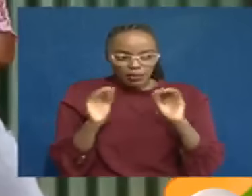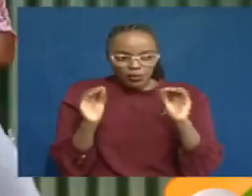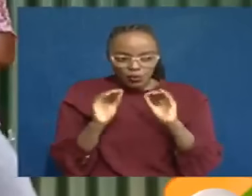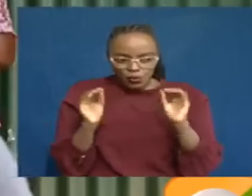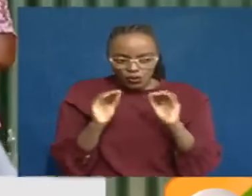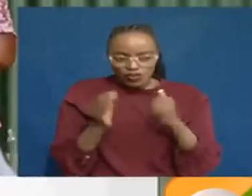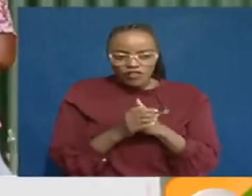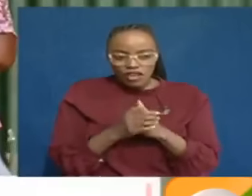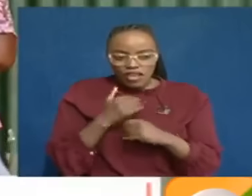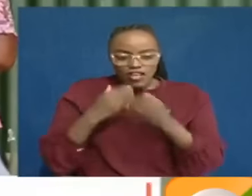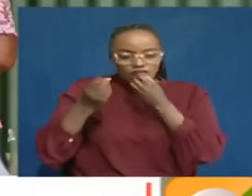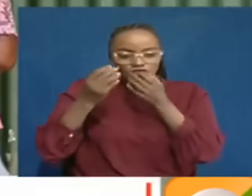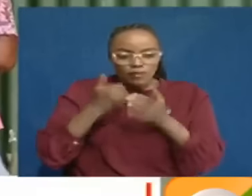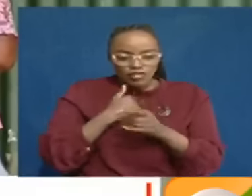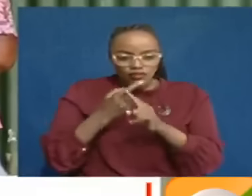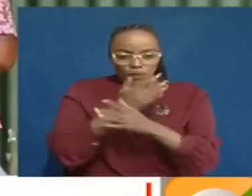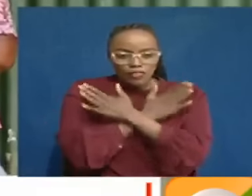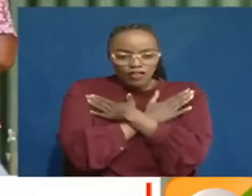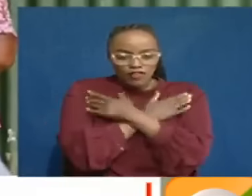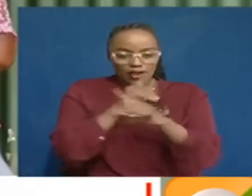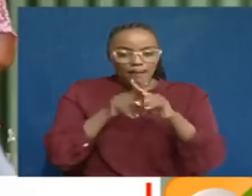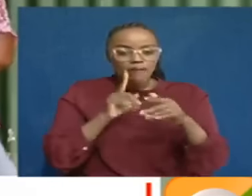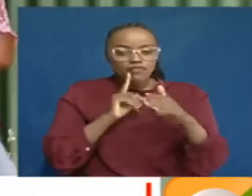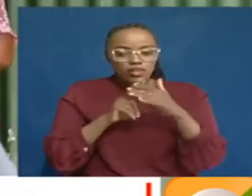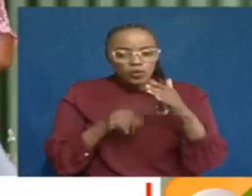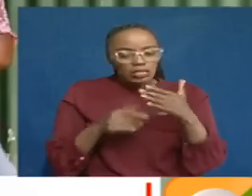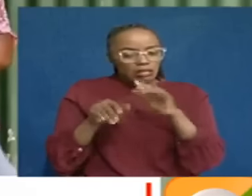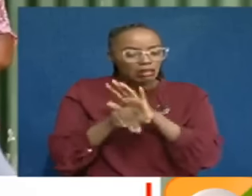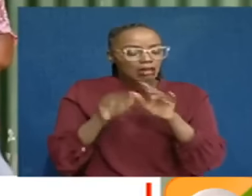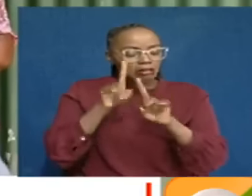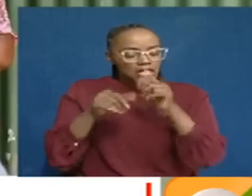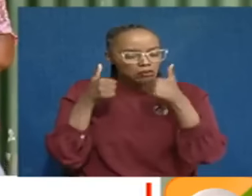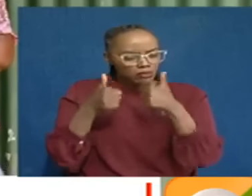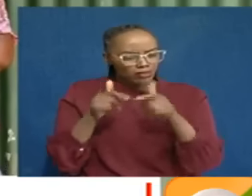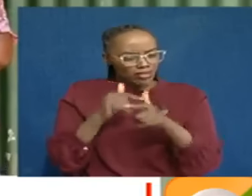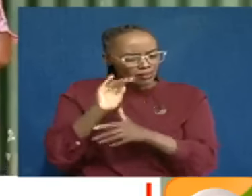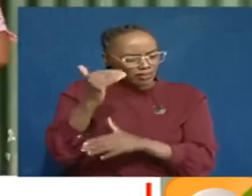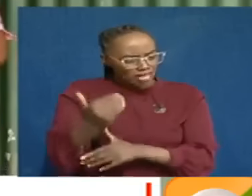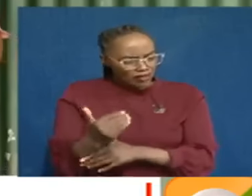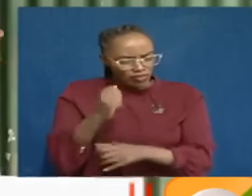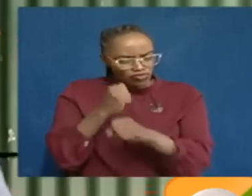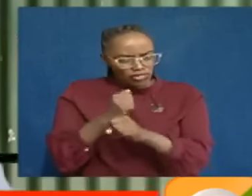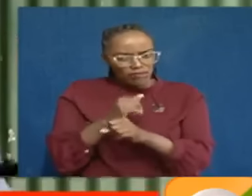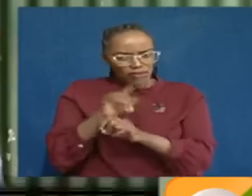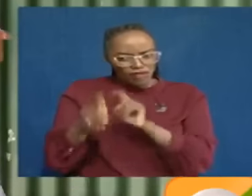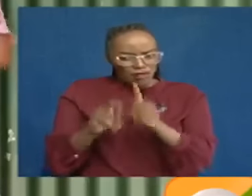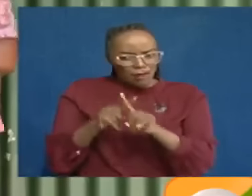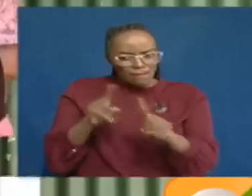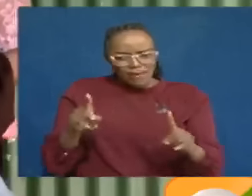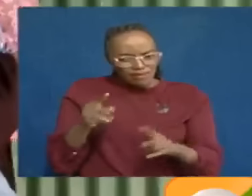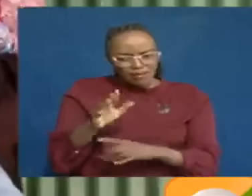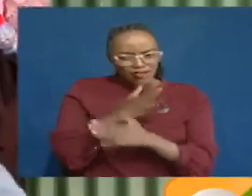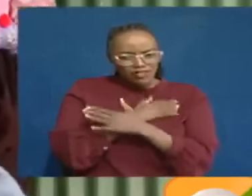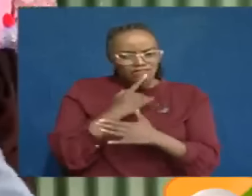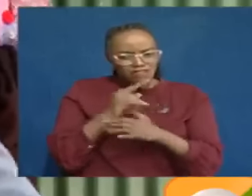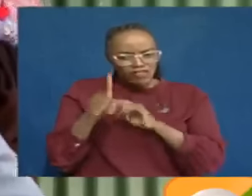And I had information from a friend that aliniambia mtihani ilikuwa mzuri. Nikauliza mtoto, ni wewe hukufanya peke yako ama mwenzako ameniambia mtihani ilikuwa